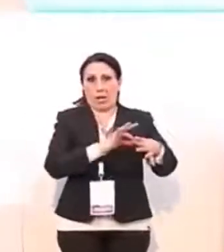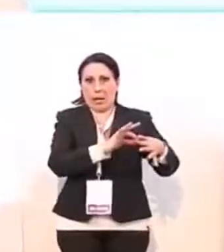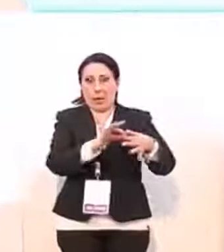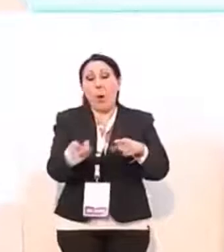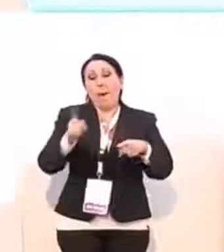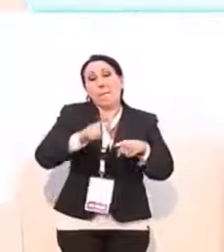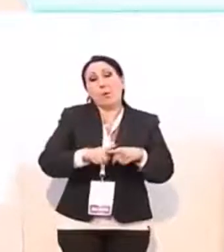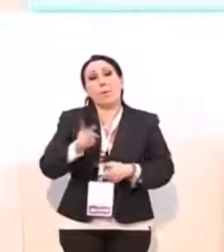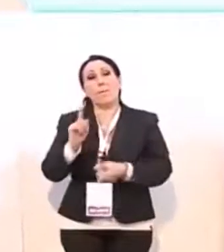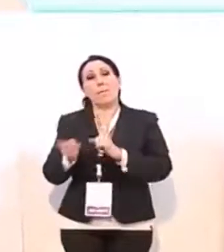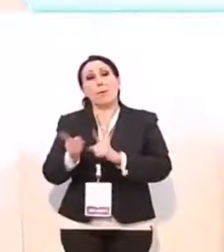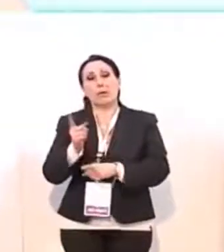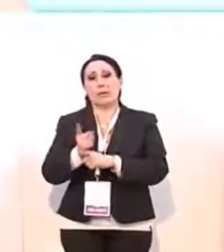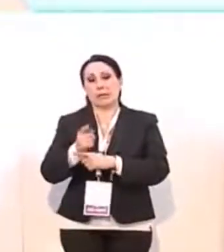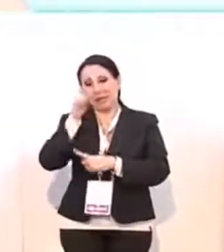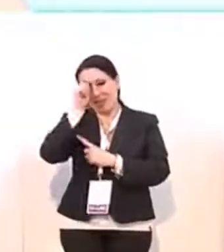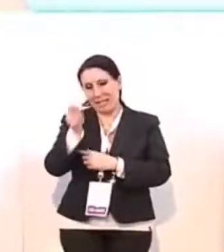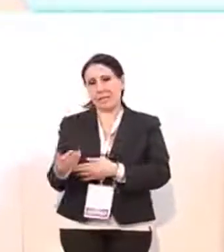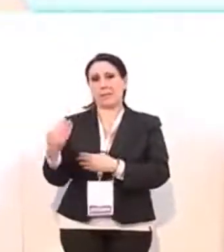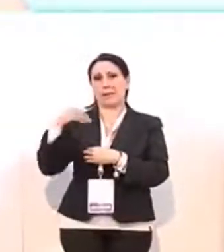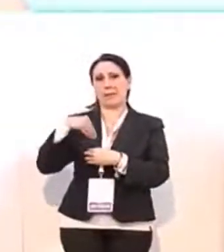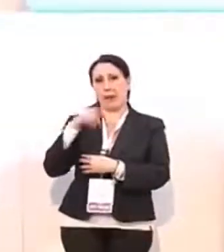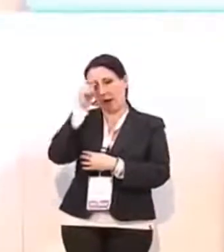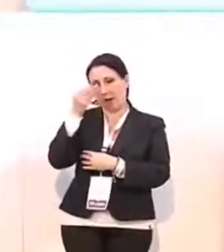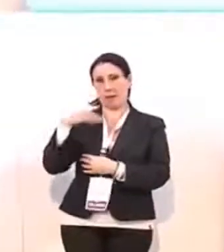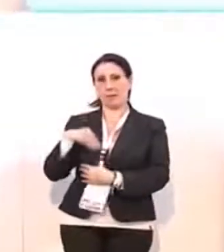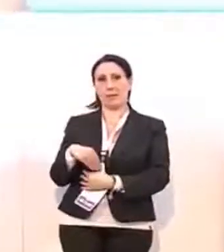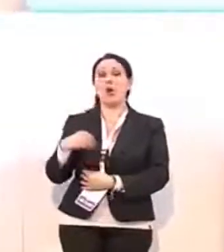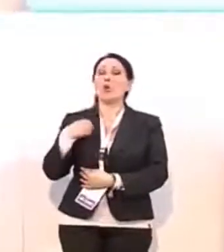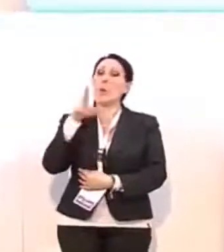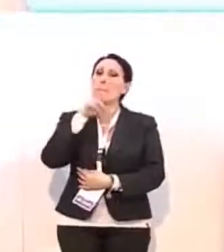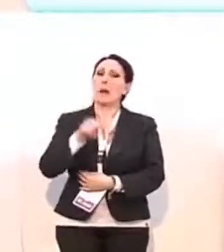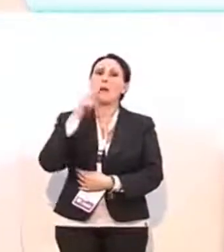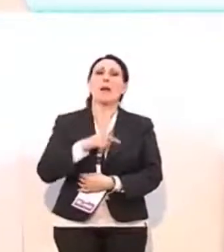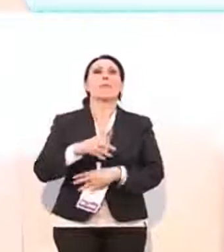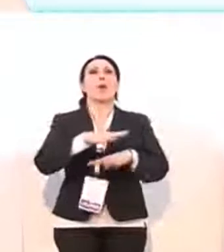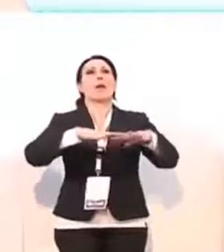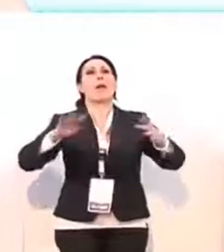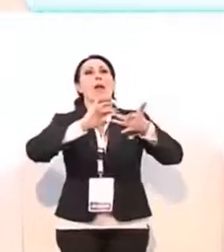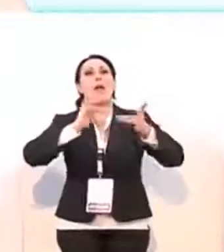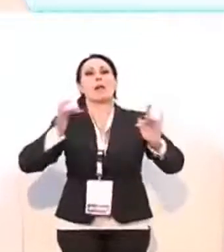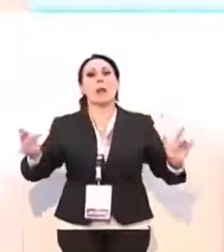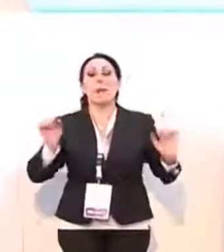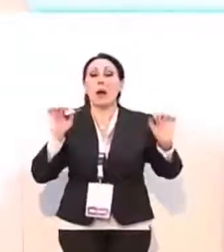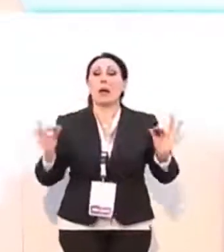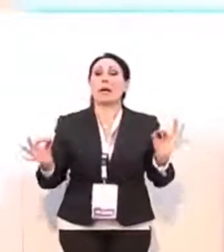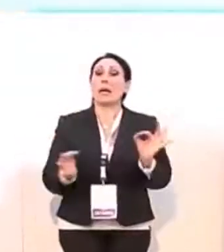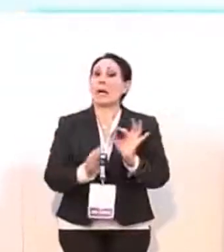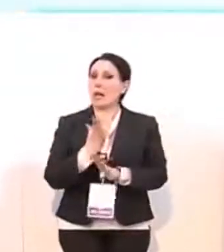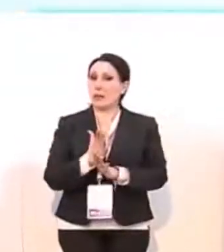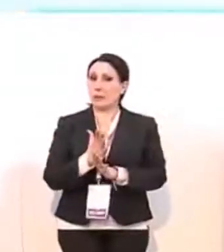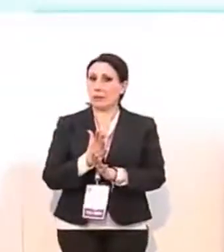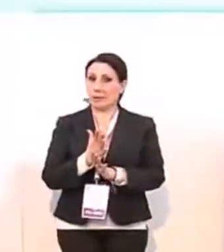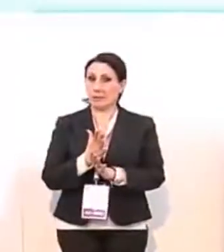politica che sappia rispettarsi, perché noi parliamo molto della rete, ma capita